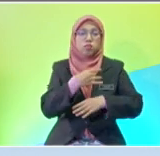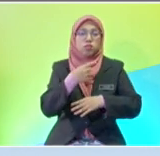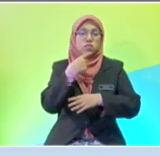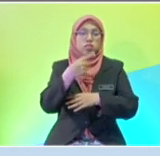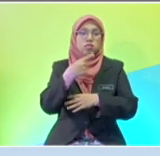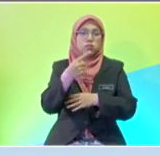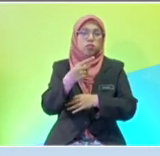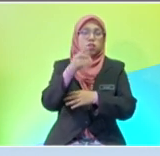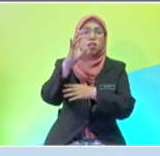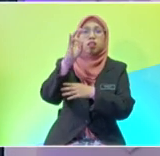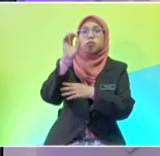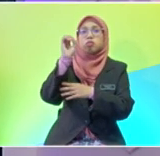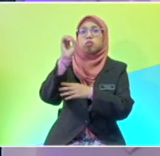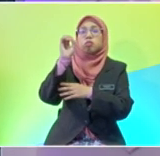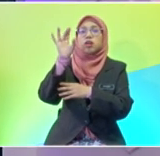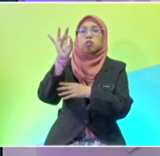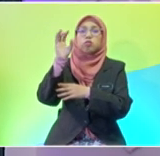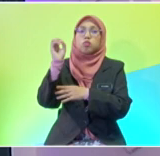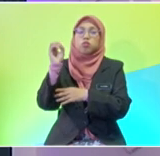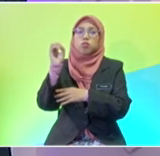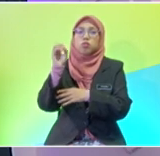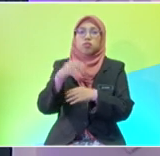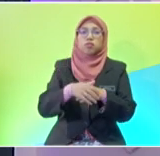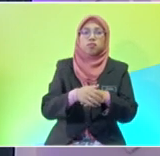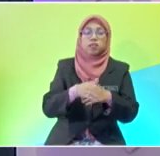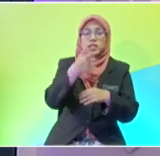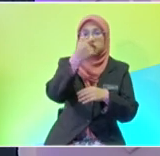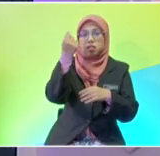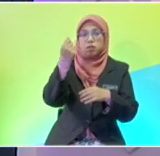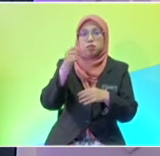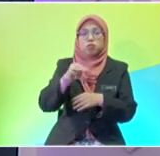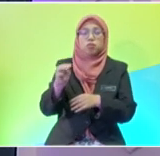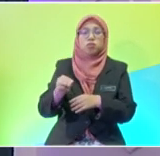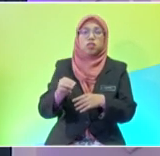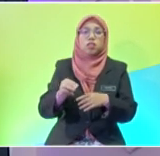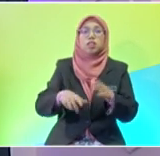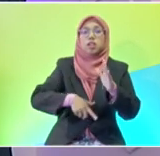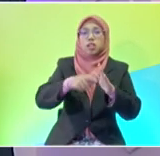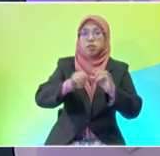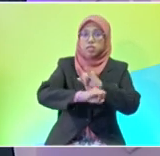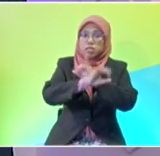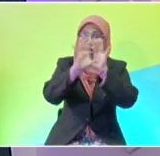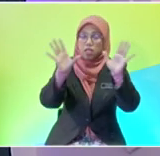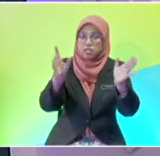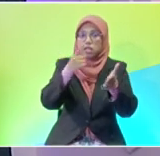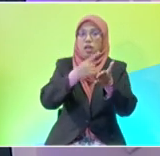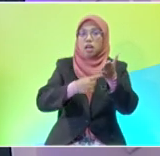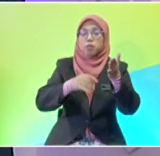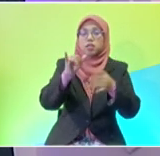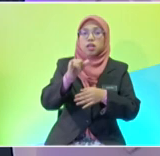607070 sebab murid lebih jelas mendengar apa yang disebut kalian sebut